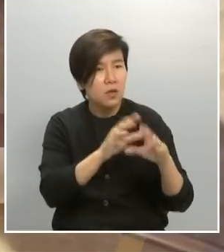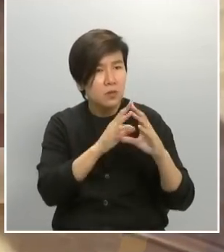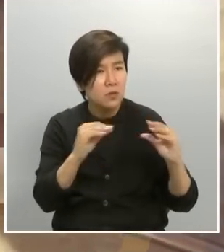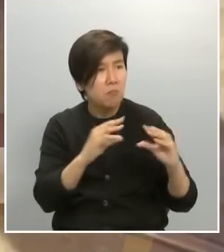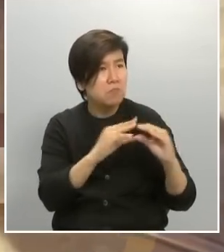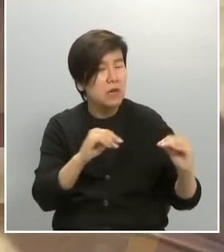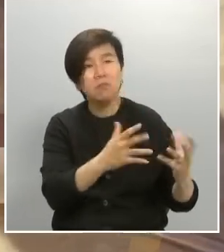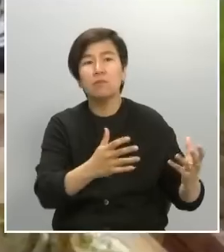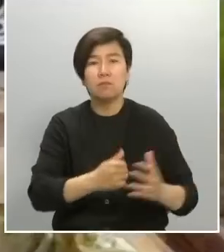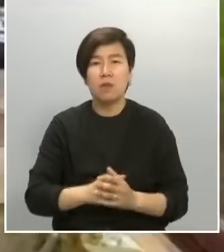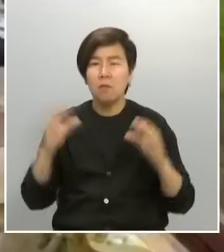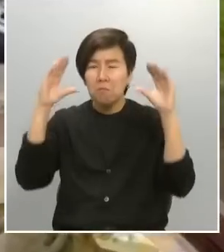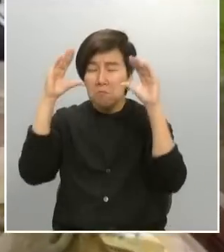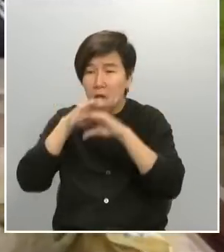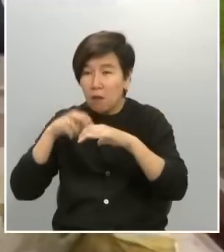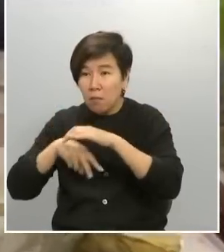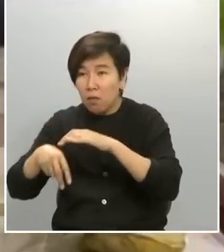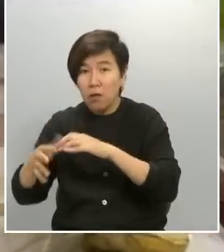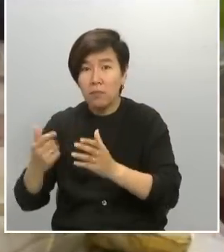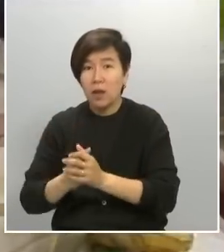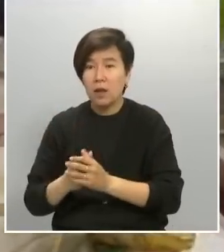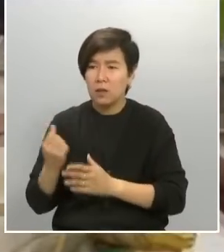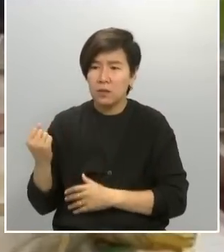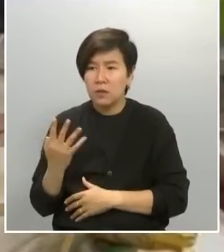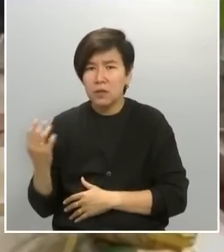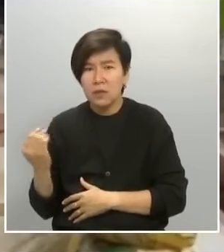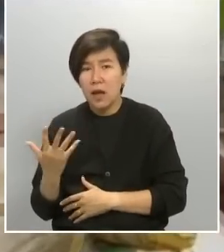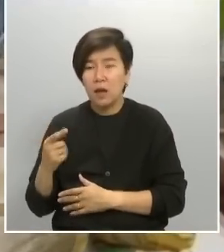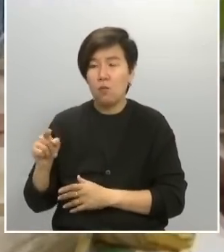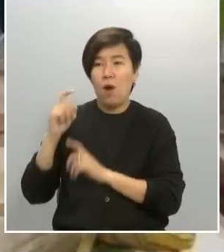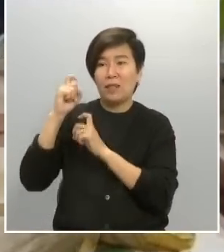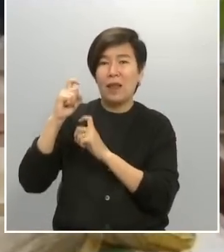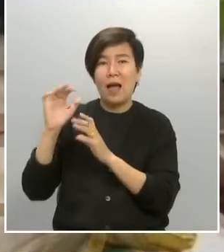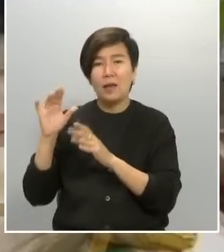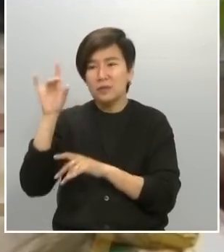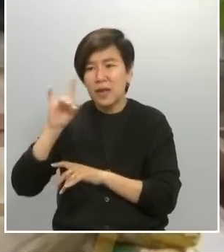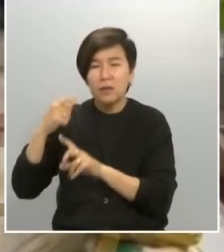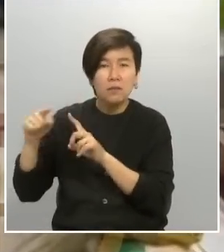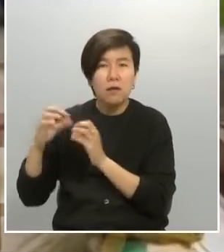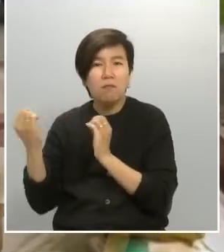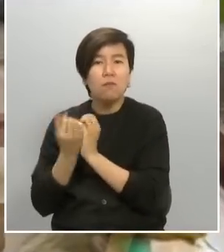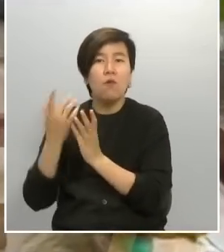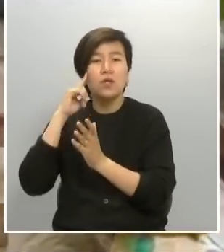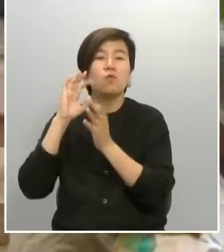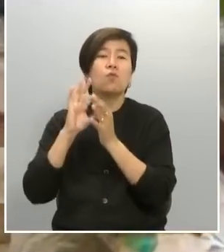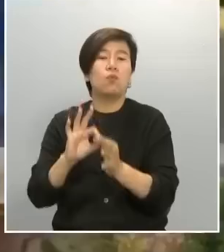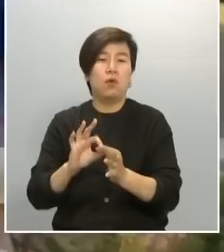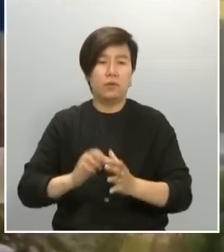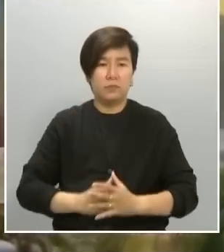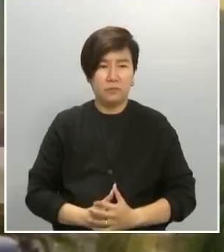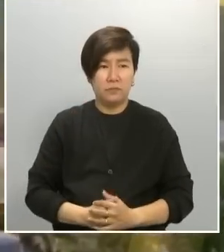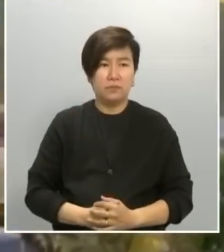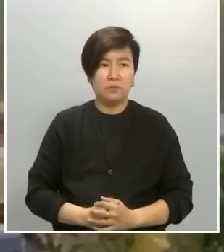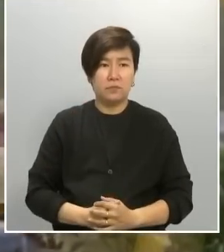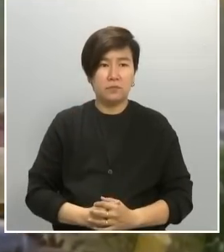ข้าไปตอนดึกๆเช้ามืดอย่างเงี้ยก็กลัวว่าทางนักวิ่งเองจะได้รับอันตรายจากสัตว์ป่า ขณะเดียวกันท่านผู้ชมประเด็นนี้